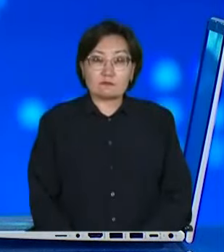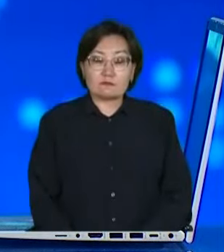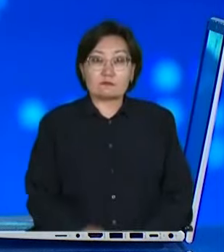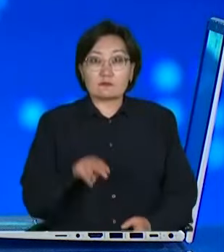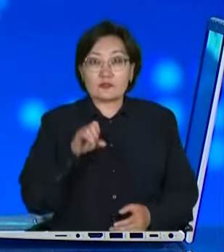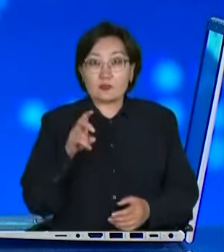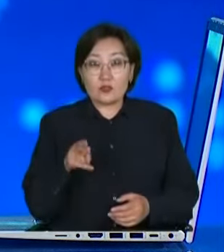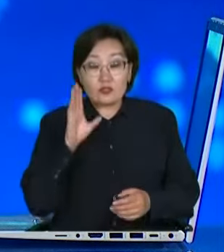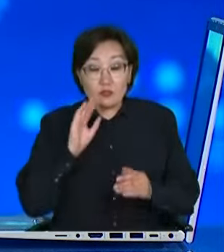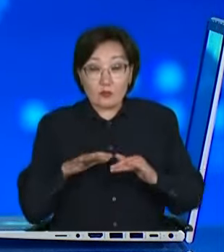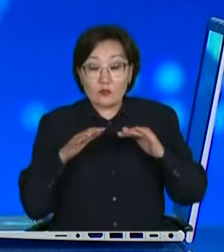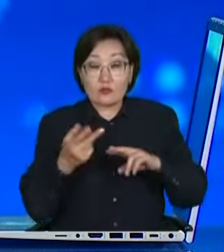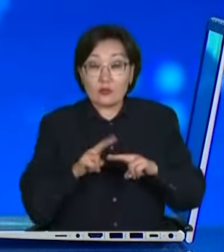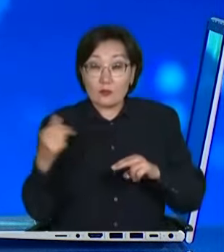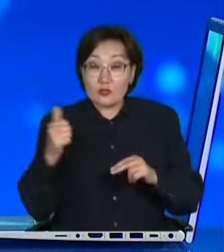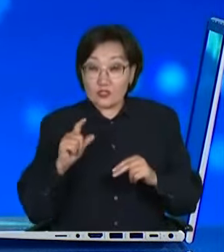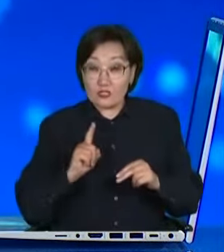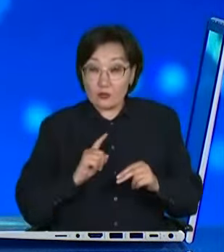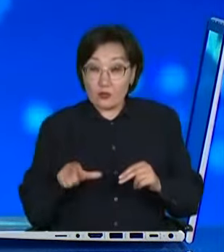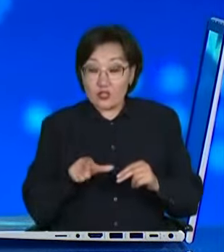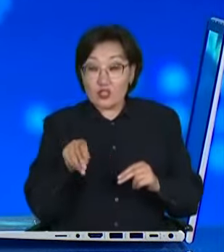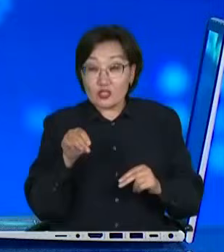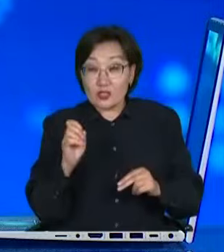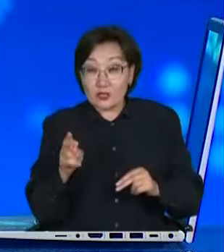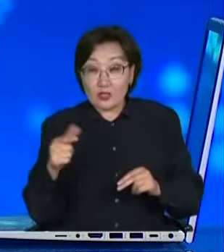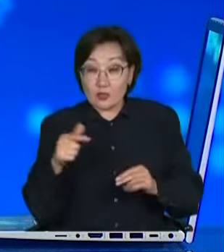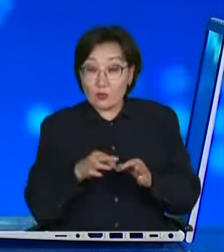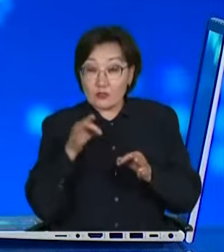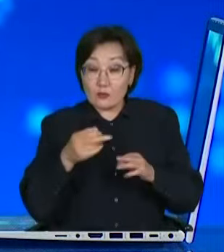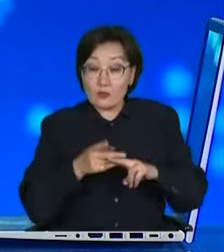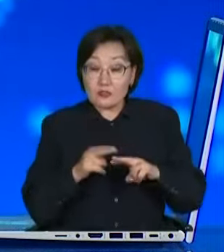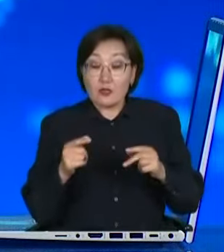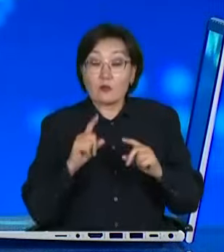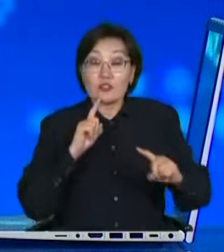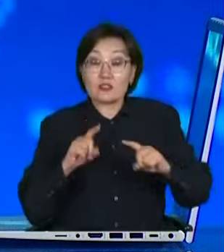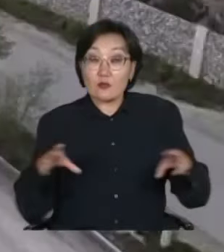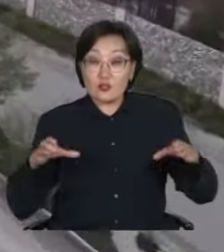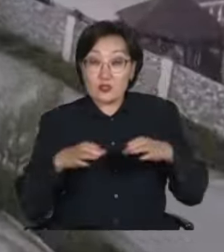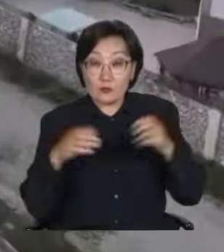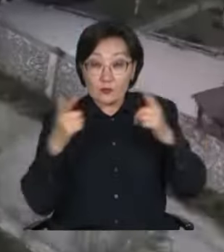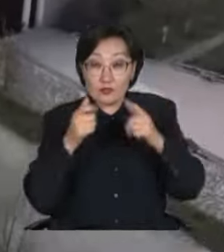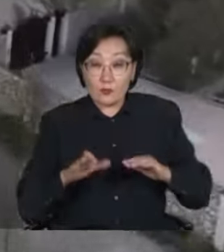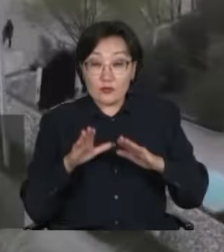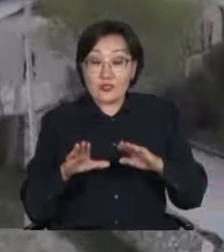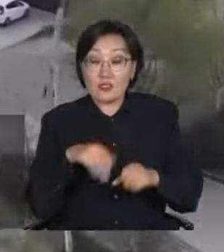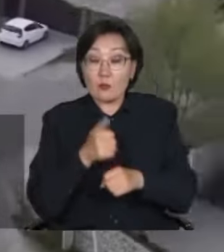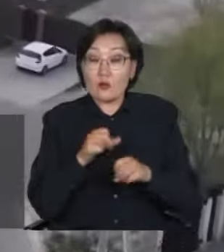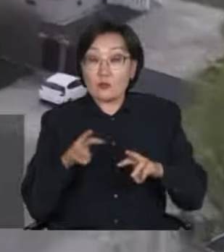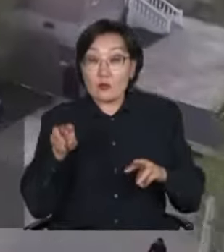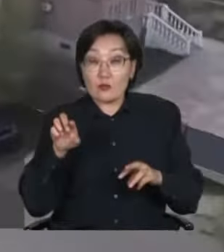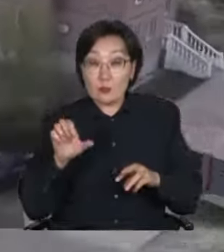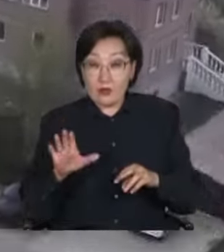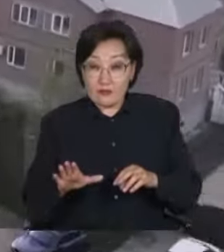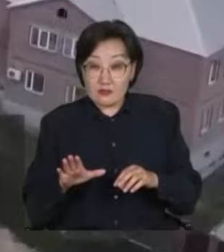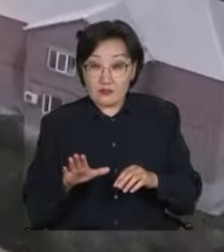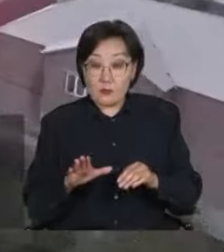Пик паводка на этой неделе ожидается на реке Жайык в Атырауской области. Об этом на заседании правительства сообщил заместитель премьер-министра Канат